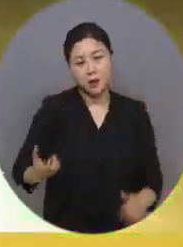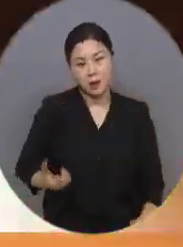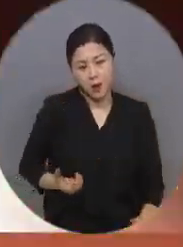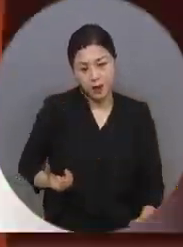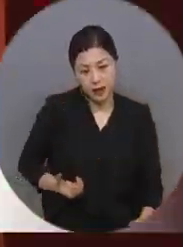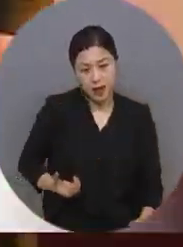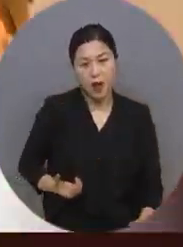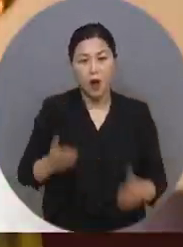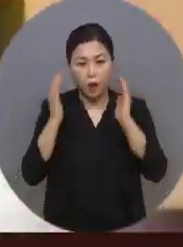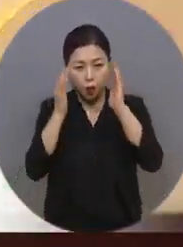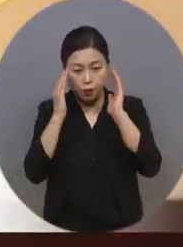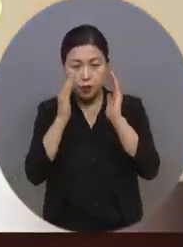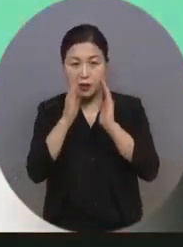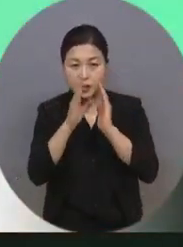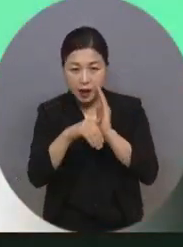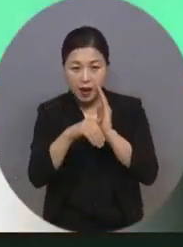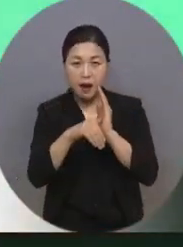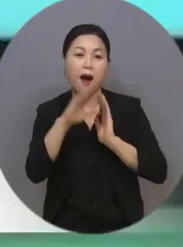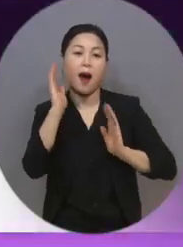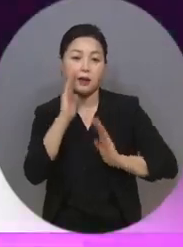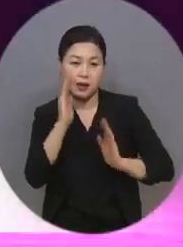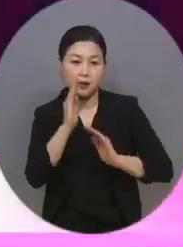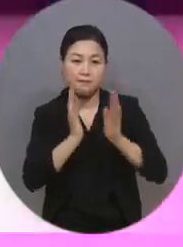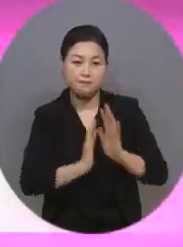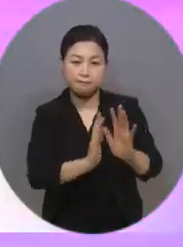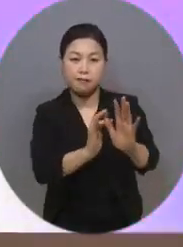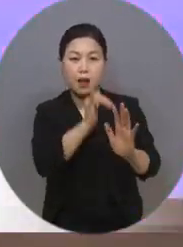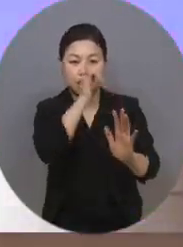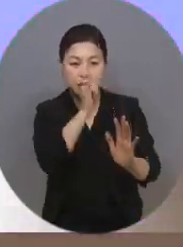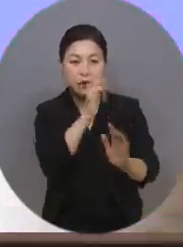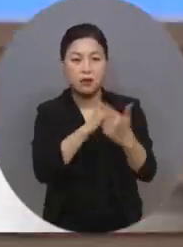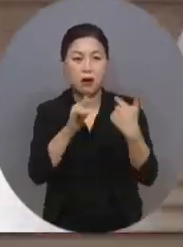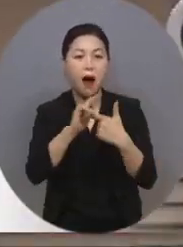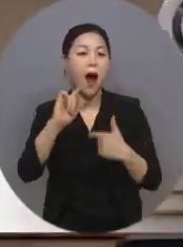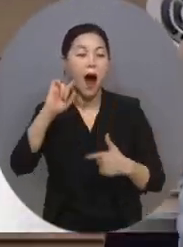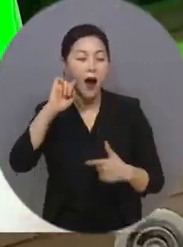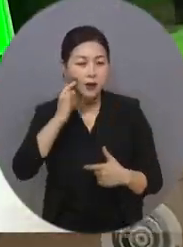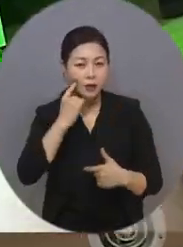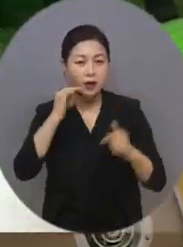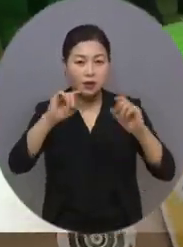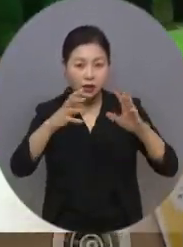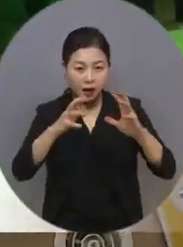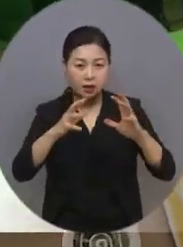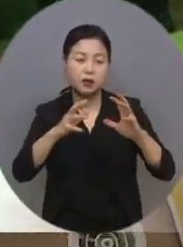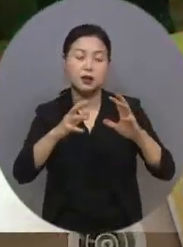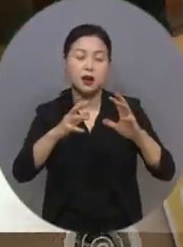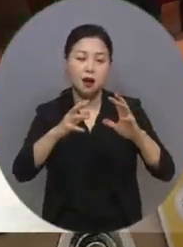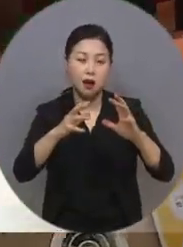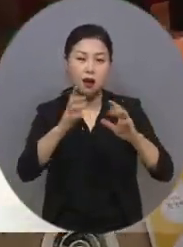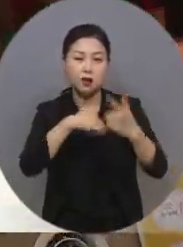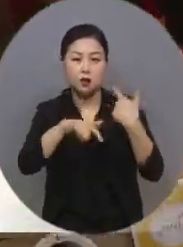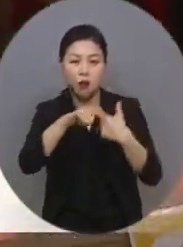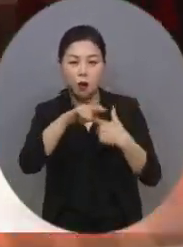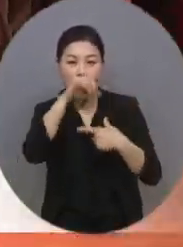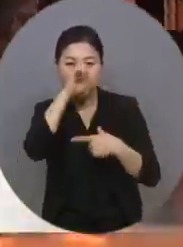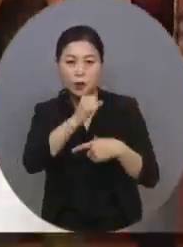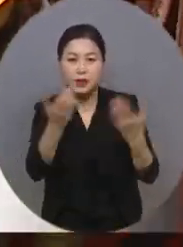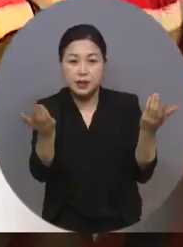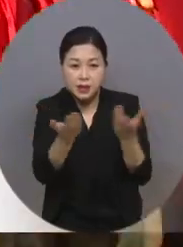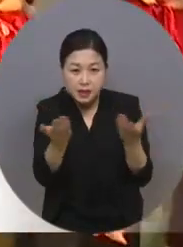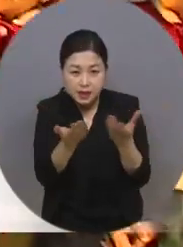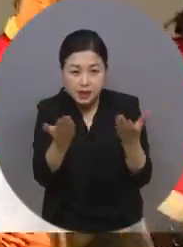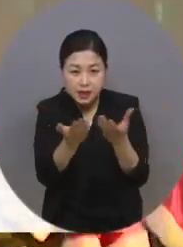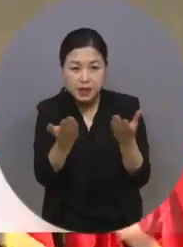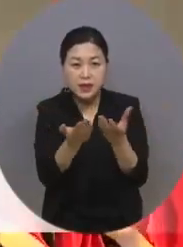발표회도 진행됐습니다. 더 아름다운 세상은 모델 양성을 통해 새로운 직업군을 발굴하고 나아가 지역사회